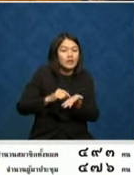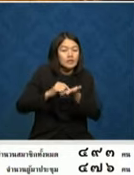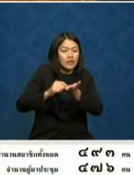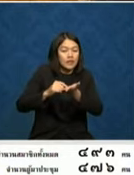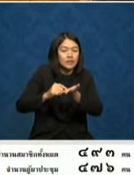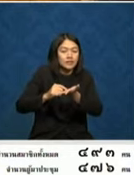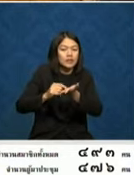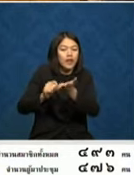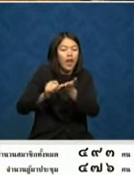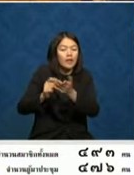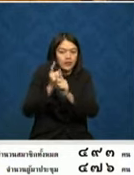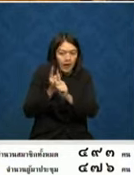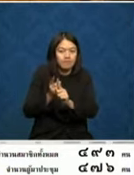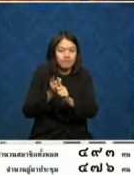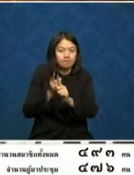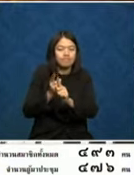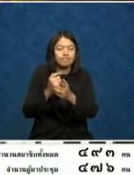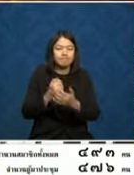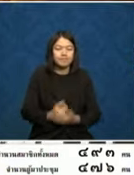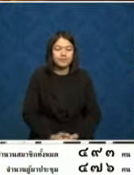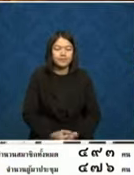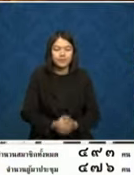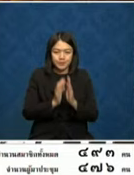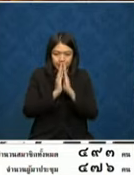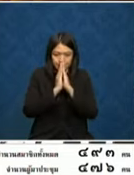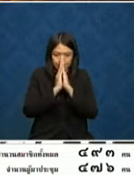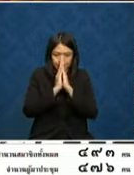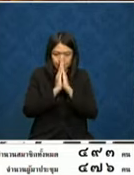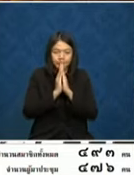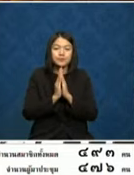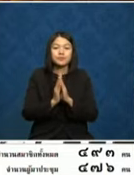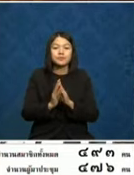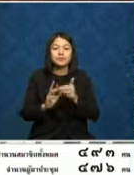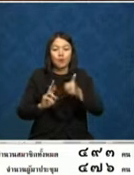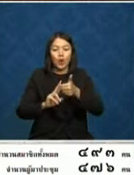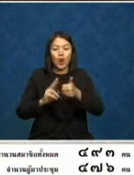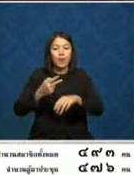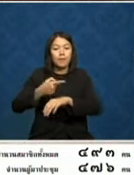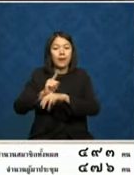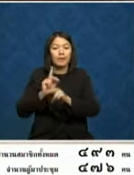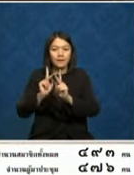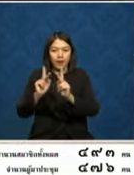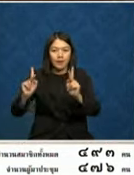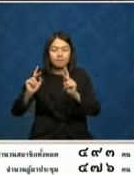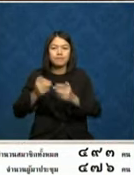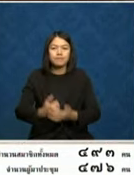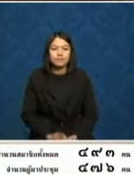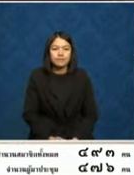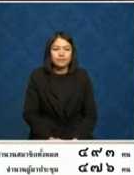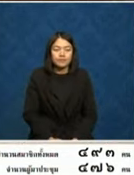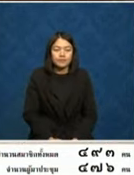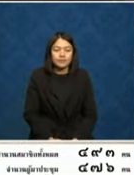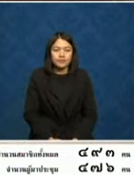ภาครับขอบพระคุณครับ ครับขอบคุณท่านรองประธานคณะกรรมาธิการครับ